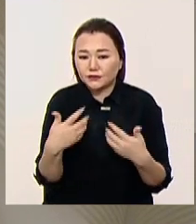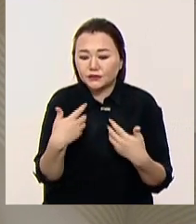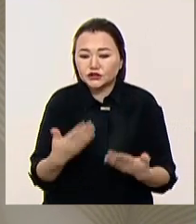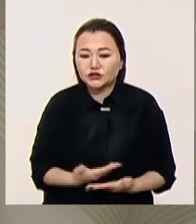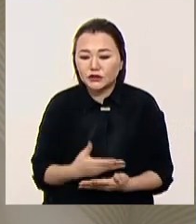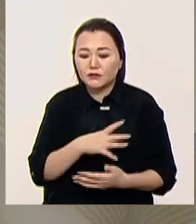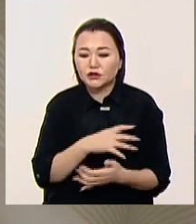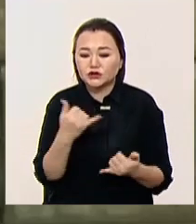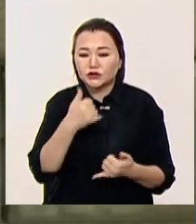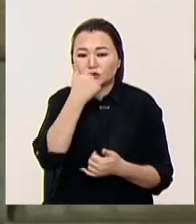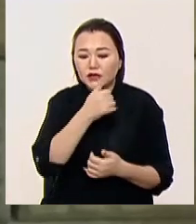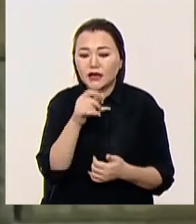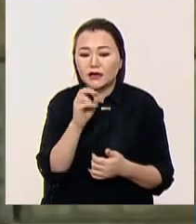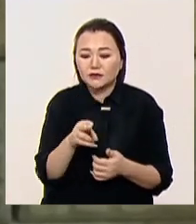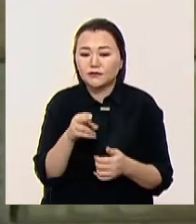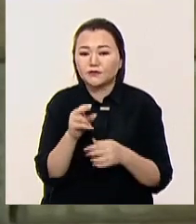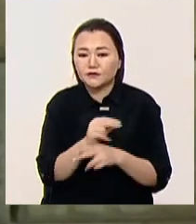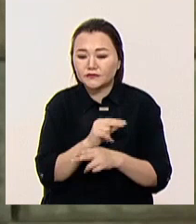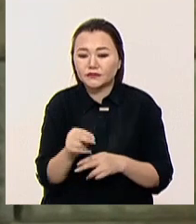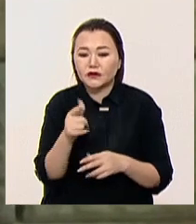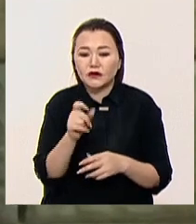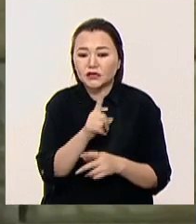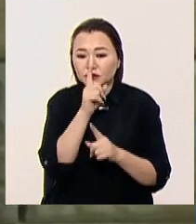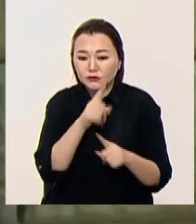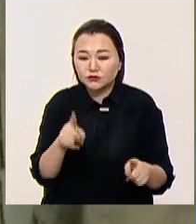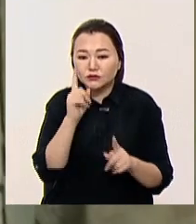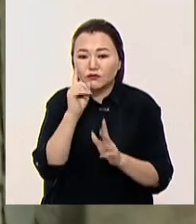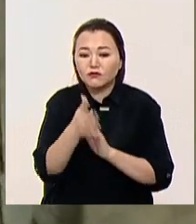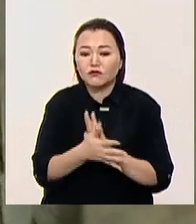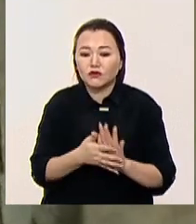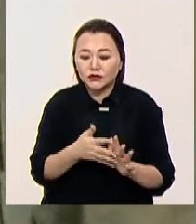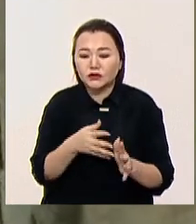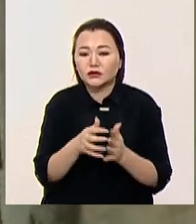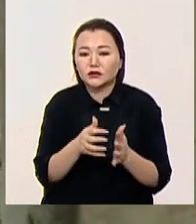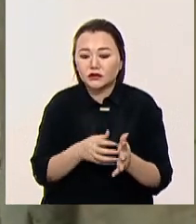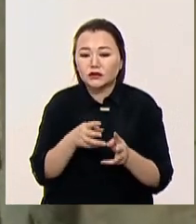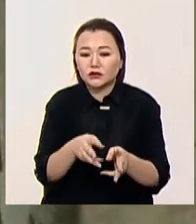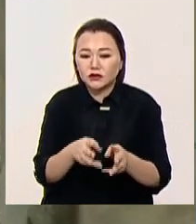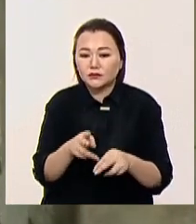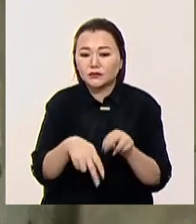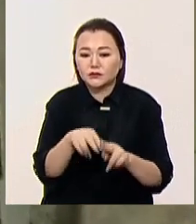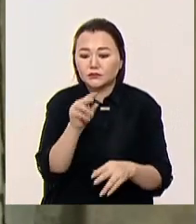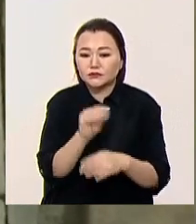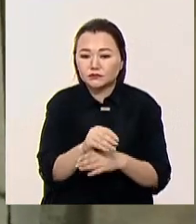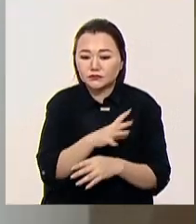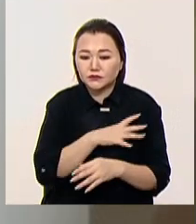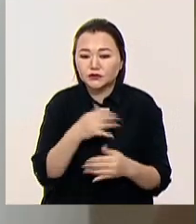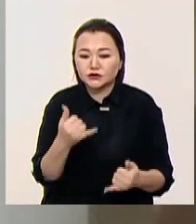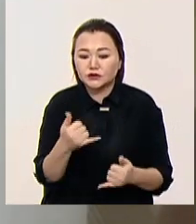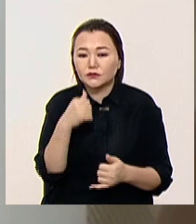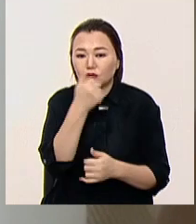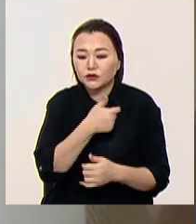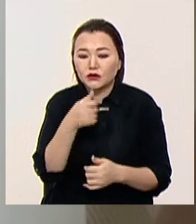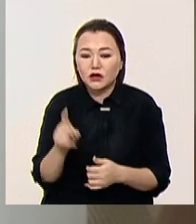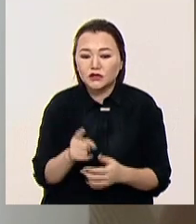күнелткен. Биылда әліптің артын бағып, ақыры газ болмайтынына көз жеткен соң көмірмен жылытылатын пеш соғыпты. Биылға тағы да